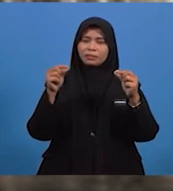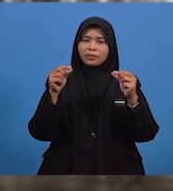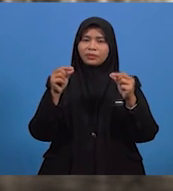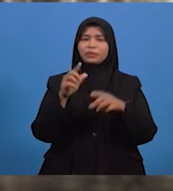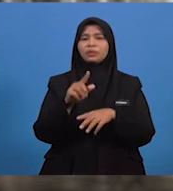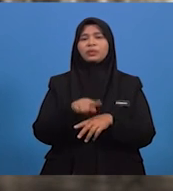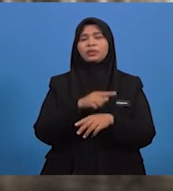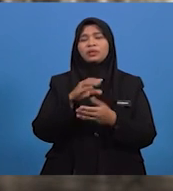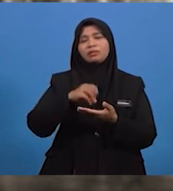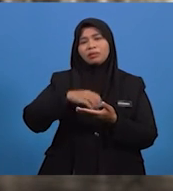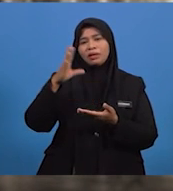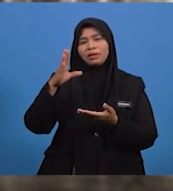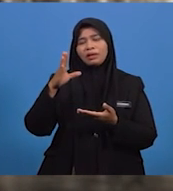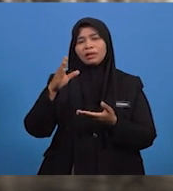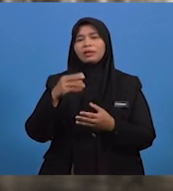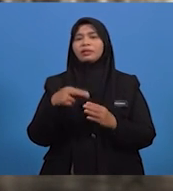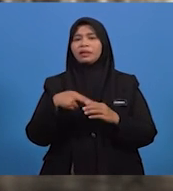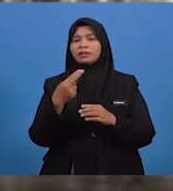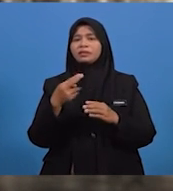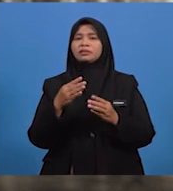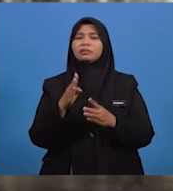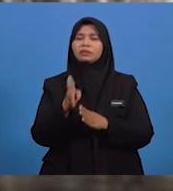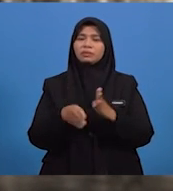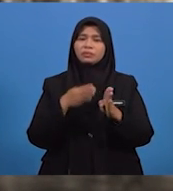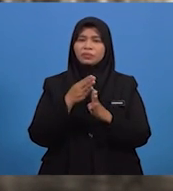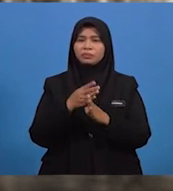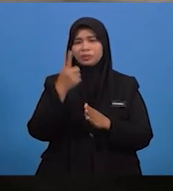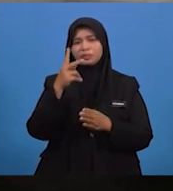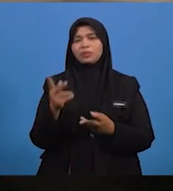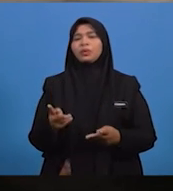kekayaan hasil bumi kita ini untuk menguasai negara kita.